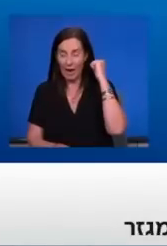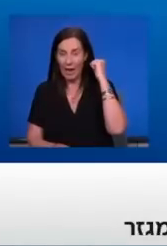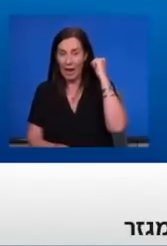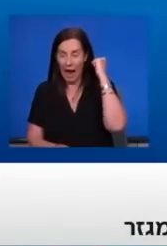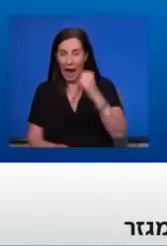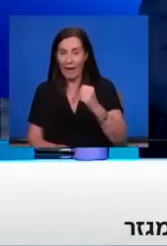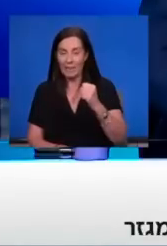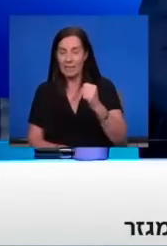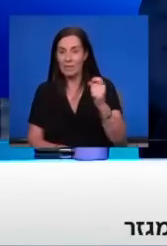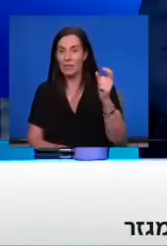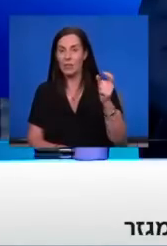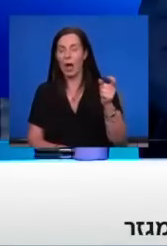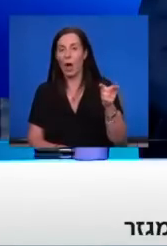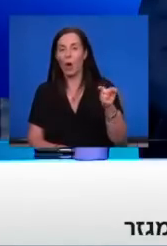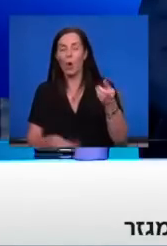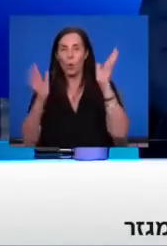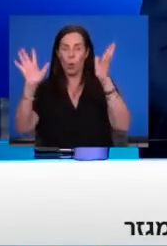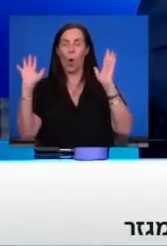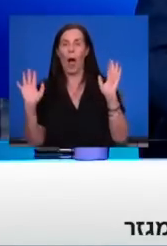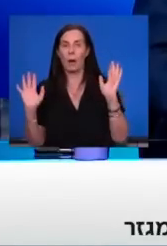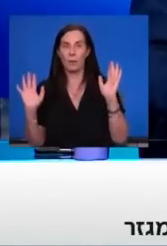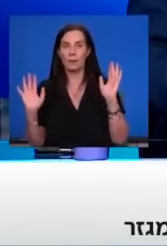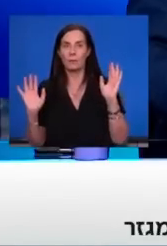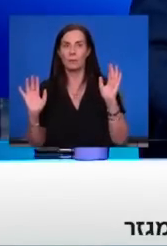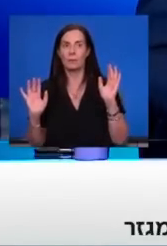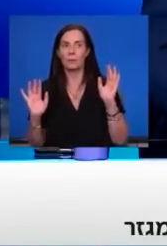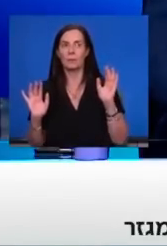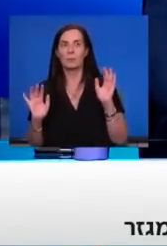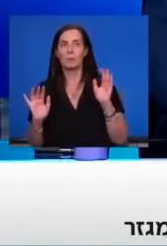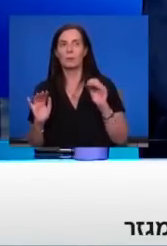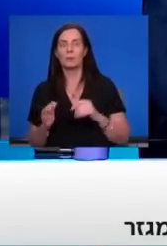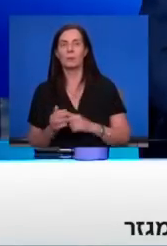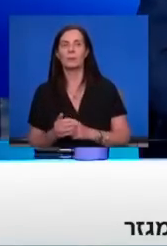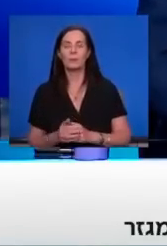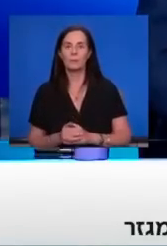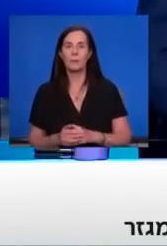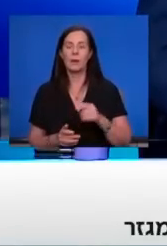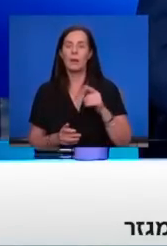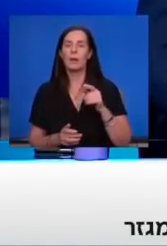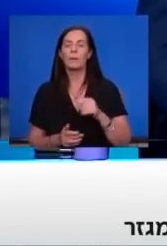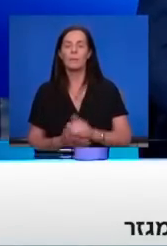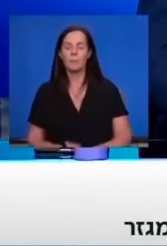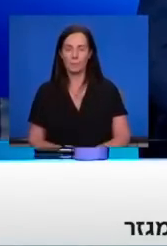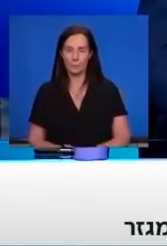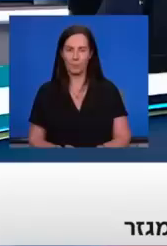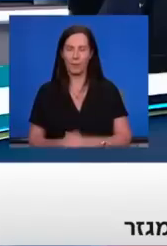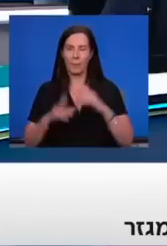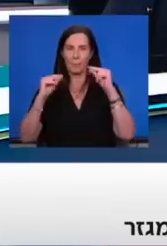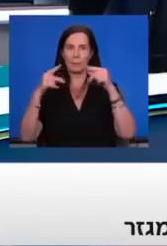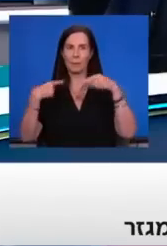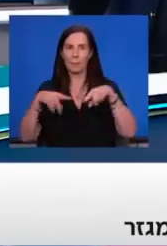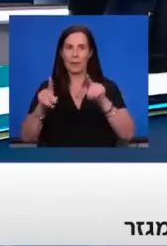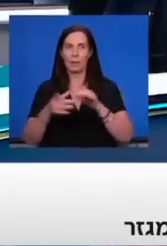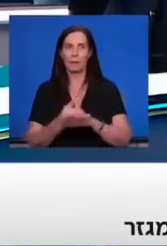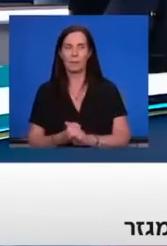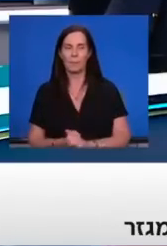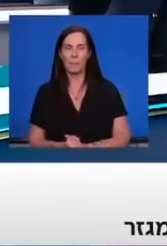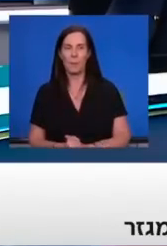נורא וראוי לכל הוקעה. אוקיי, יפה מאוד. אבל זה הזמן גם להגיד, רגע, אני רוצה... אבל כשאתם אומרים את הדבר